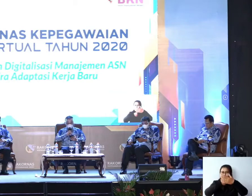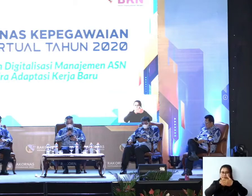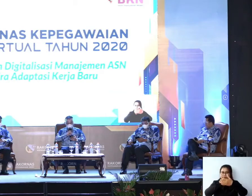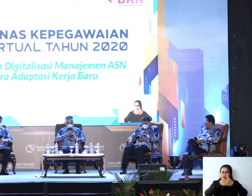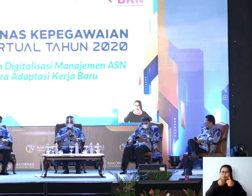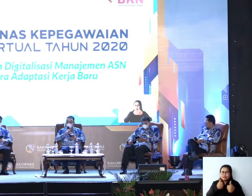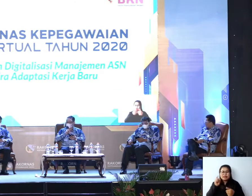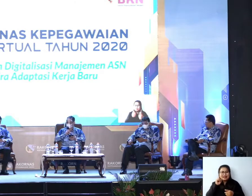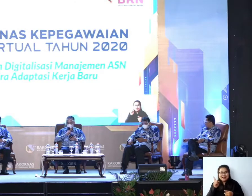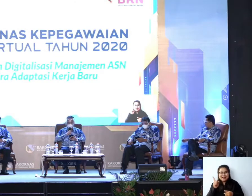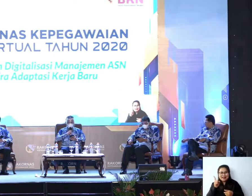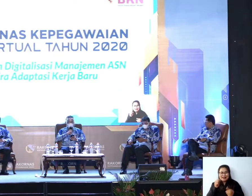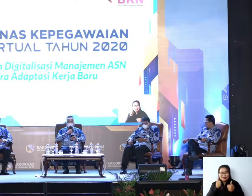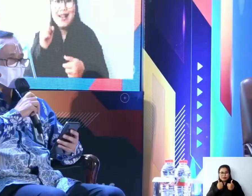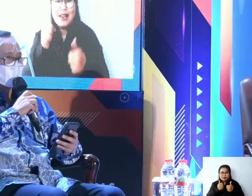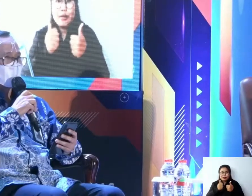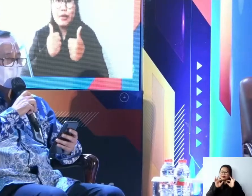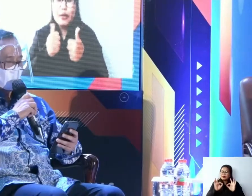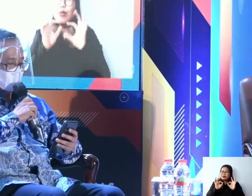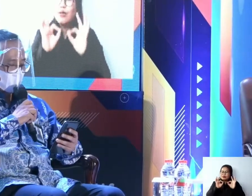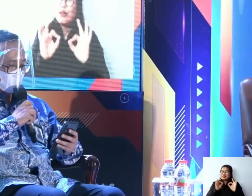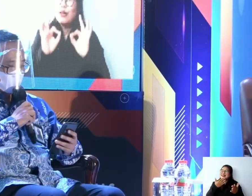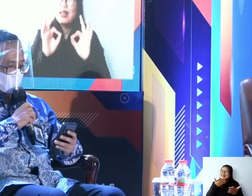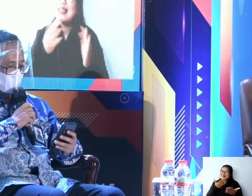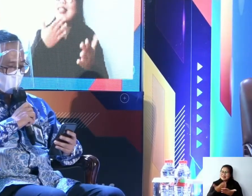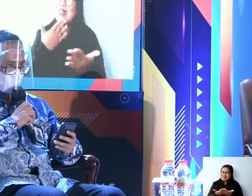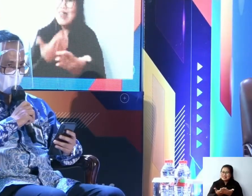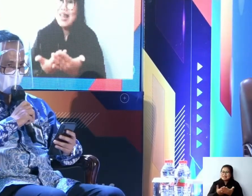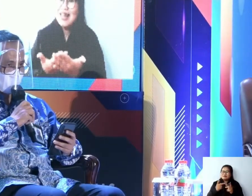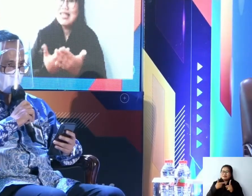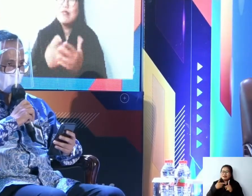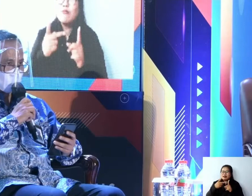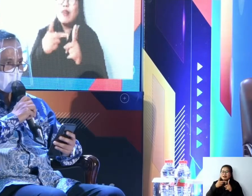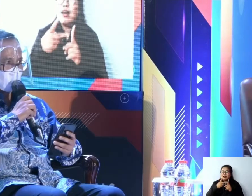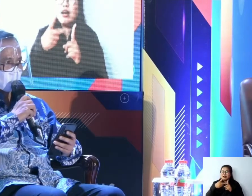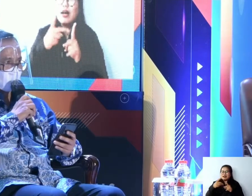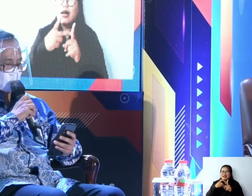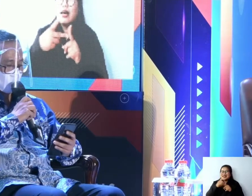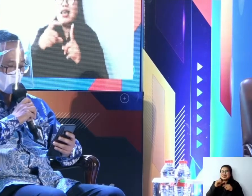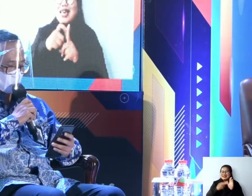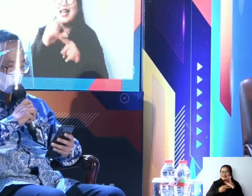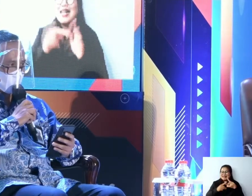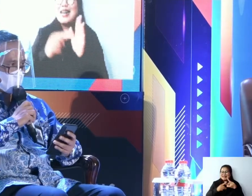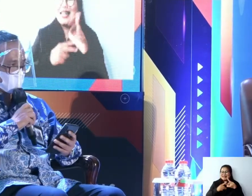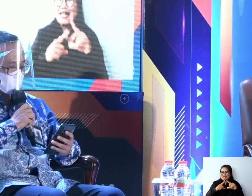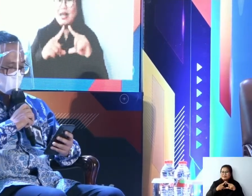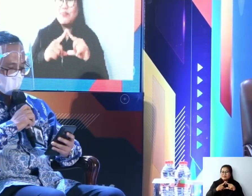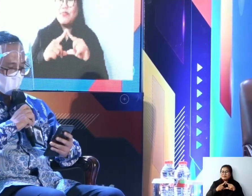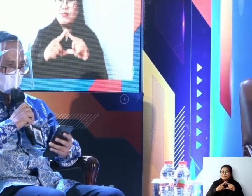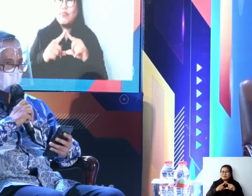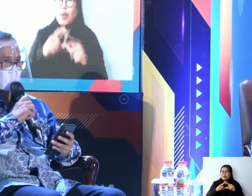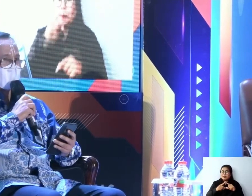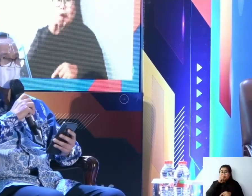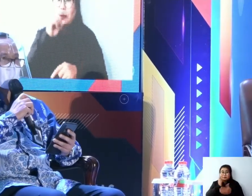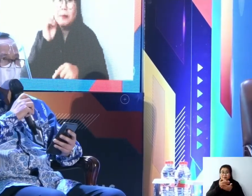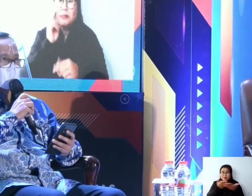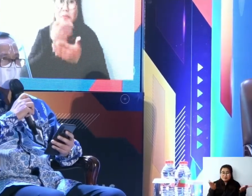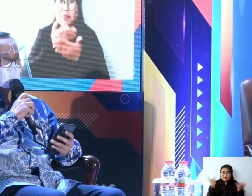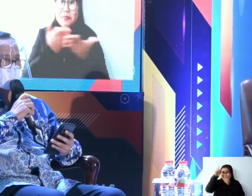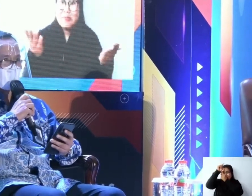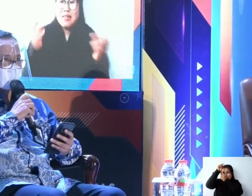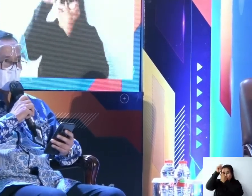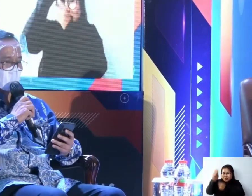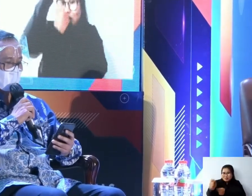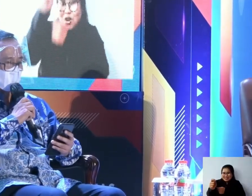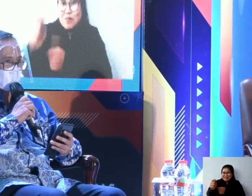Hai Terima kasih Mbak hedina tadi touchscreen yang sedang formatting Selamat siang dan